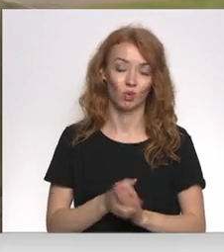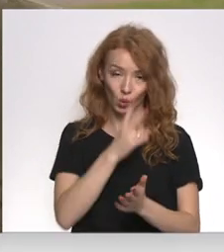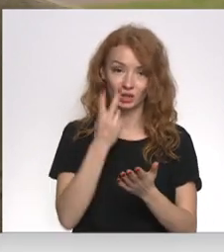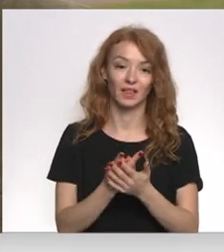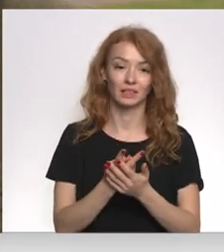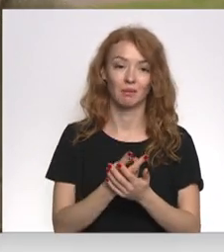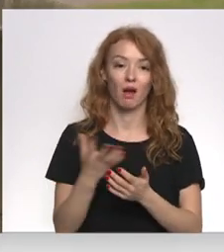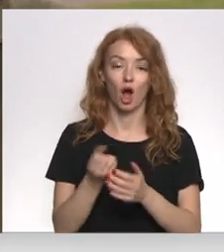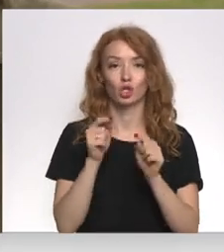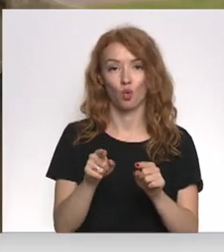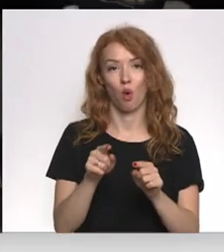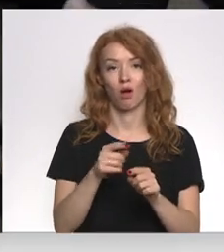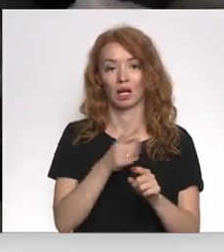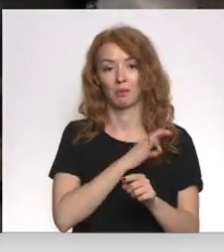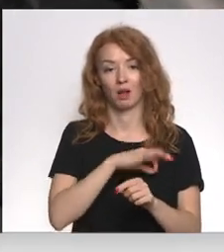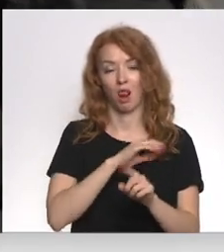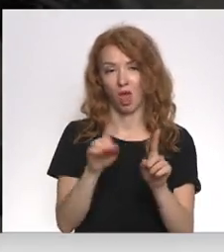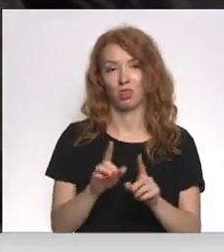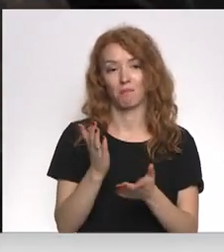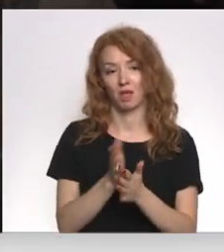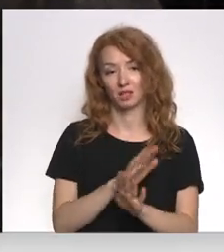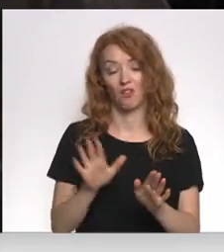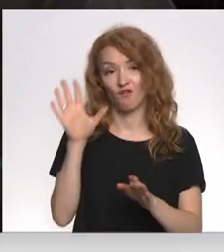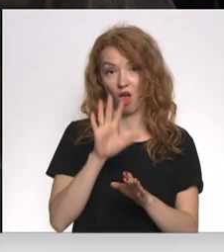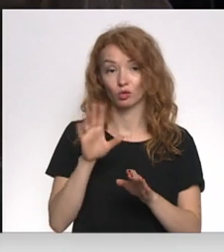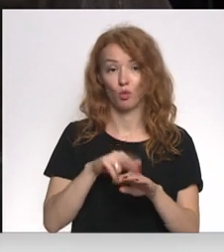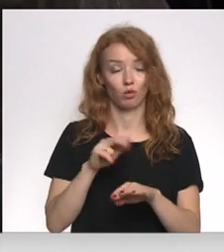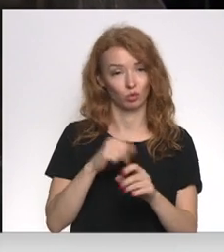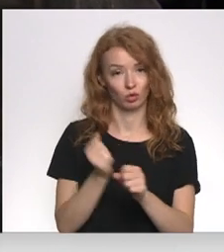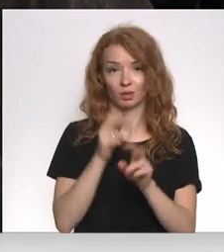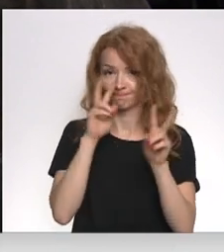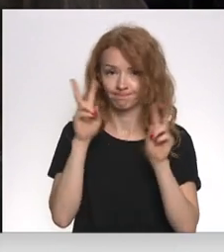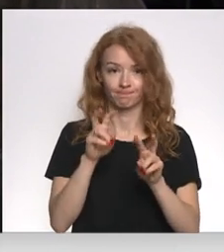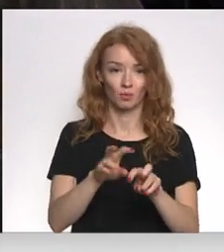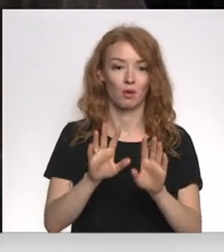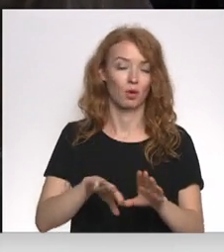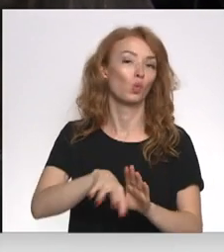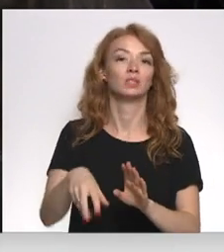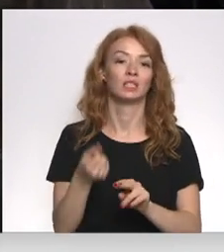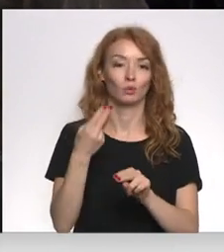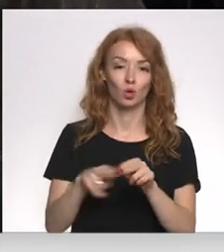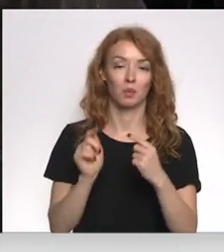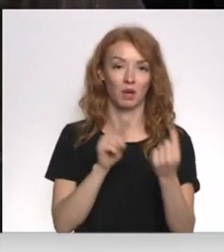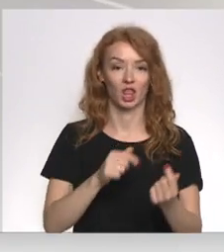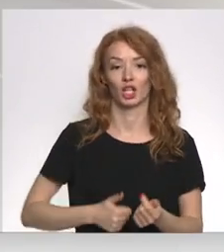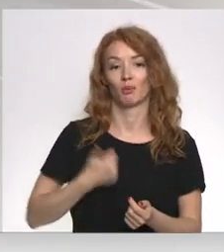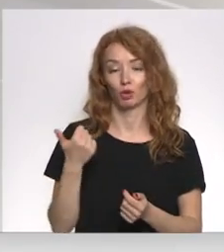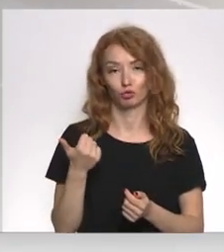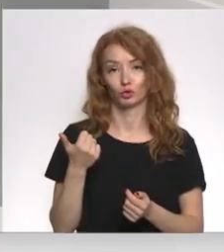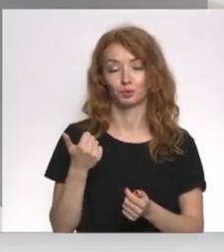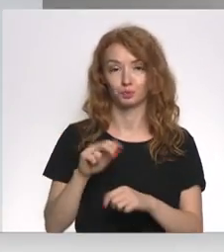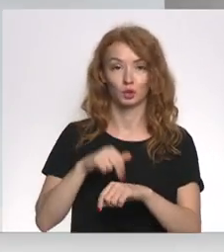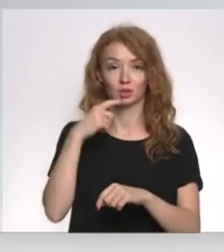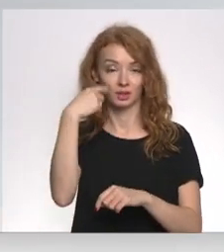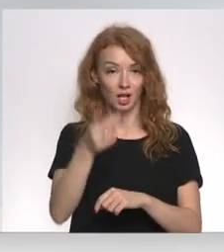Uzskatīsim, kad ar to arī tad lieta būs beigta. Valsts policija sākusi kriminālu procesu par noziedzīgiem nodarījumiem pret īpašumu. Tik